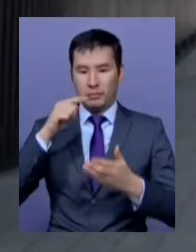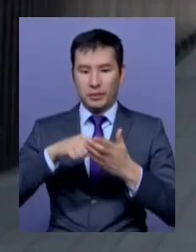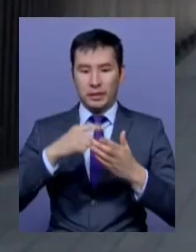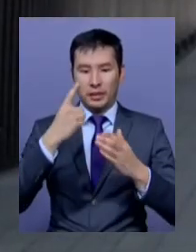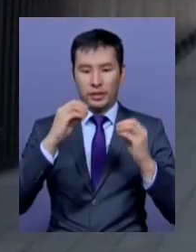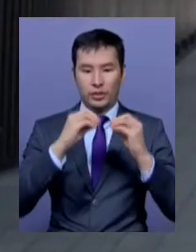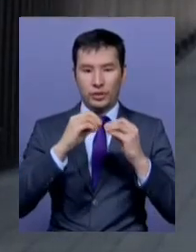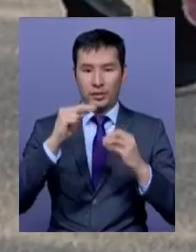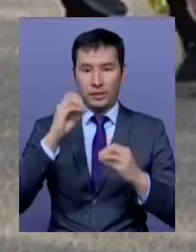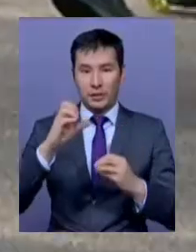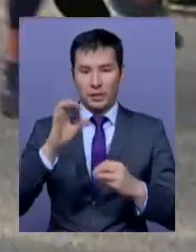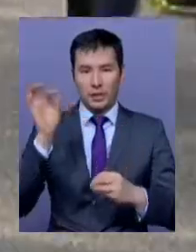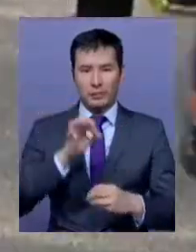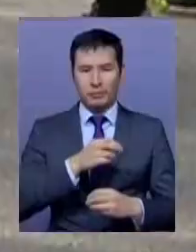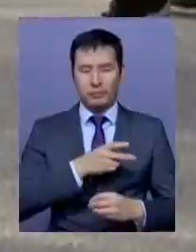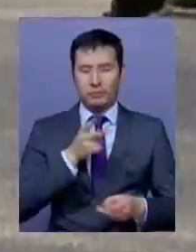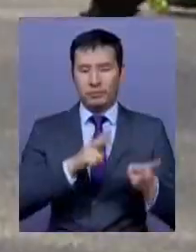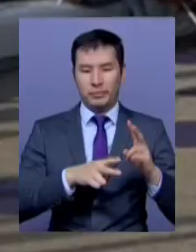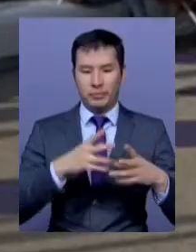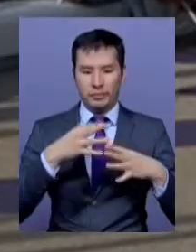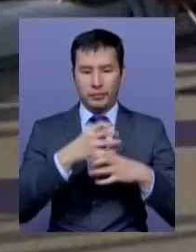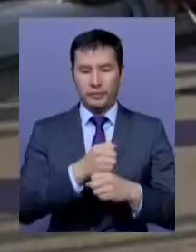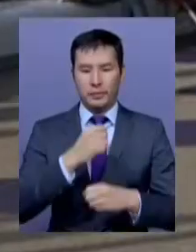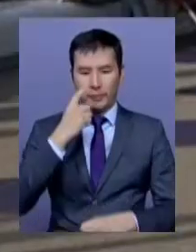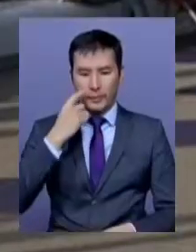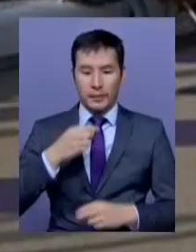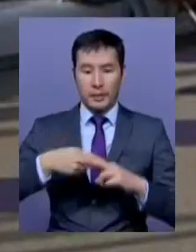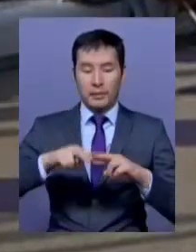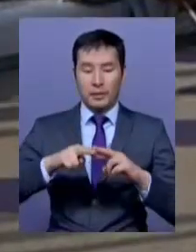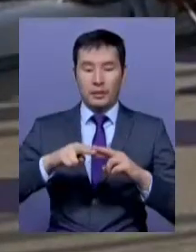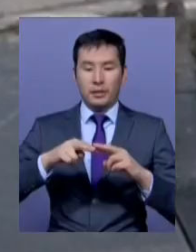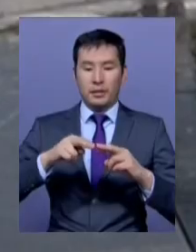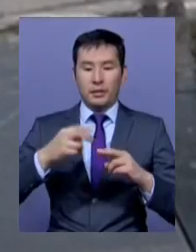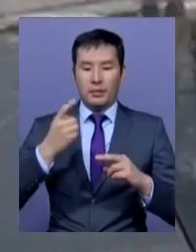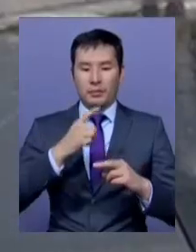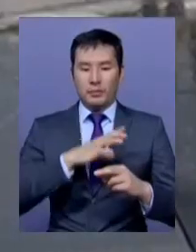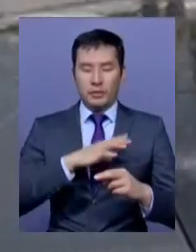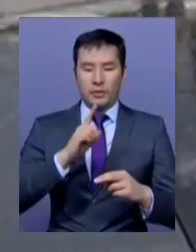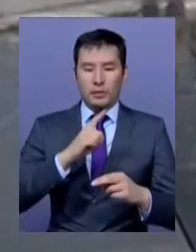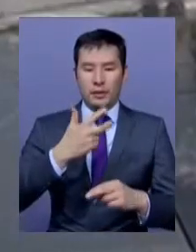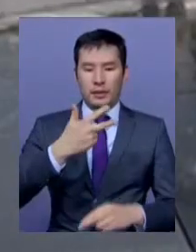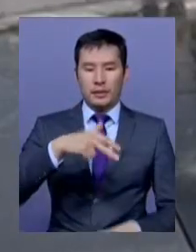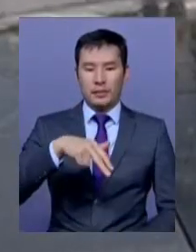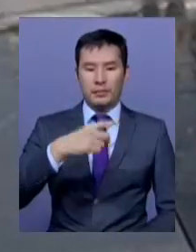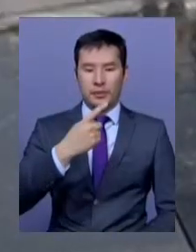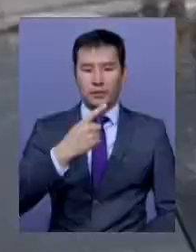Қазақстан Республикасы президенті телерадио кешенінің көмегімен Наскен Еркін, Арсен Сандыбаев, Алматы телеарнасы.